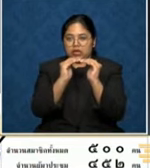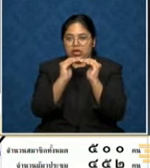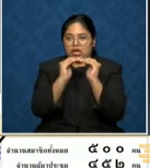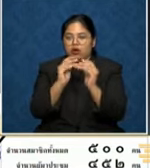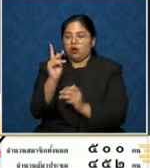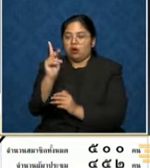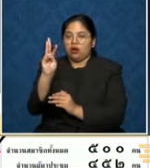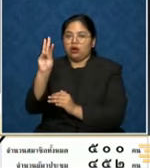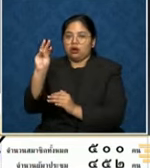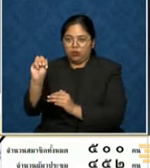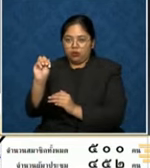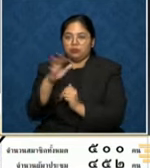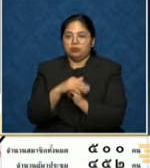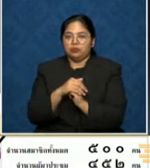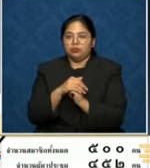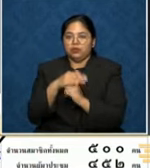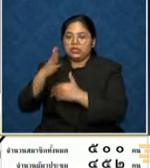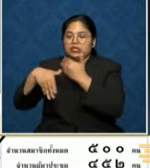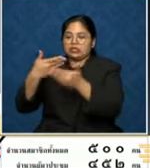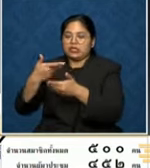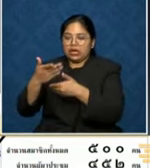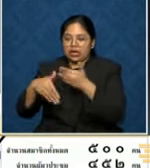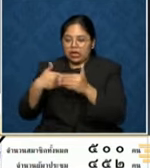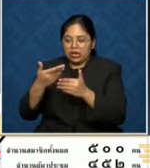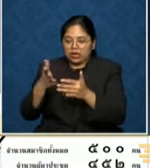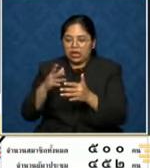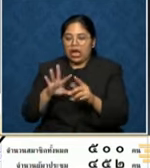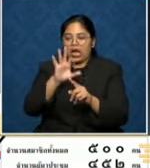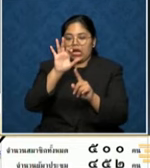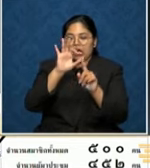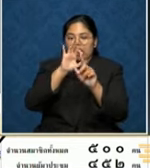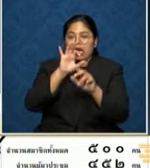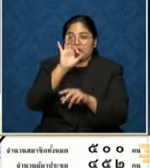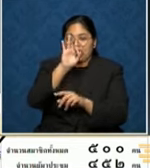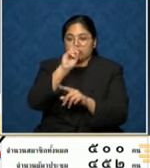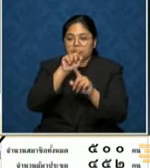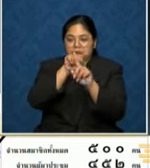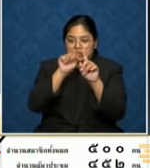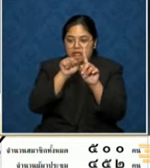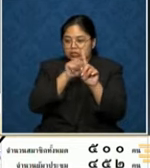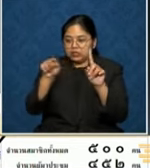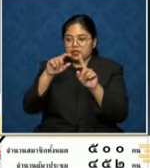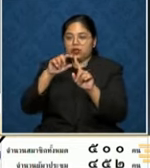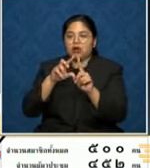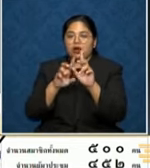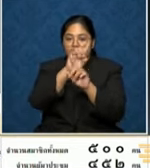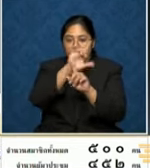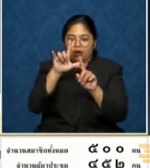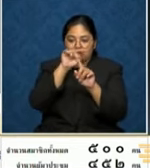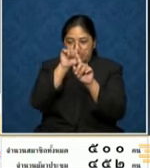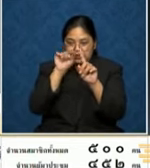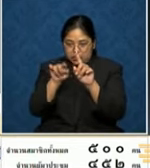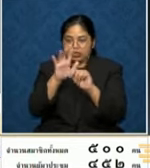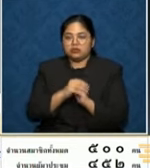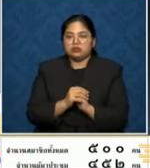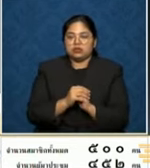ธนารักษ์ก็คือ 90% ถึง 100% อันนี้คือสิ่งที่พี่น้องเกษตรกรถือคุดเขียวนะ